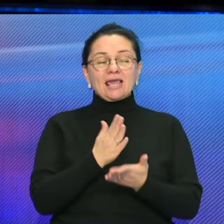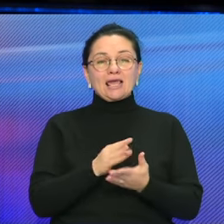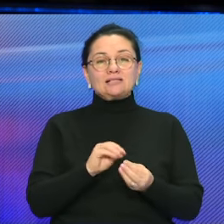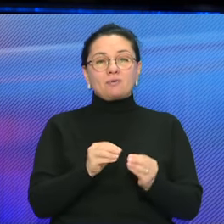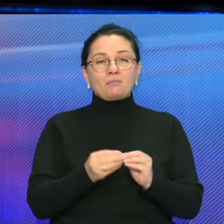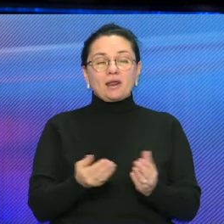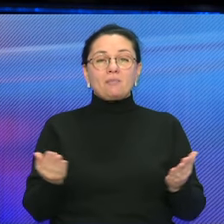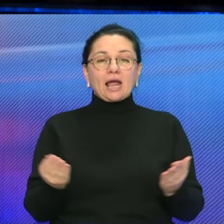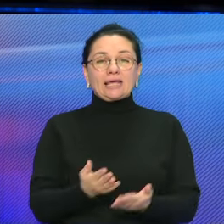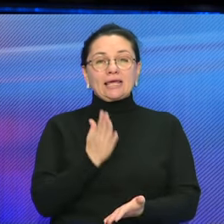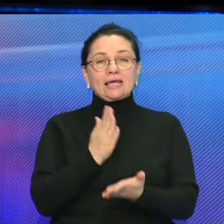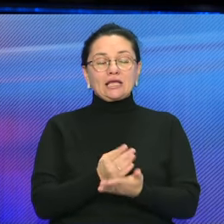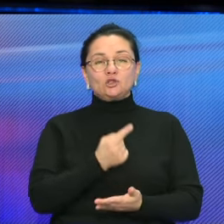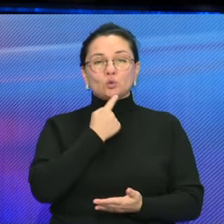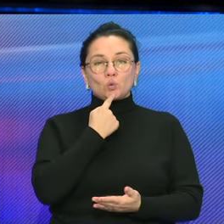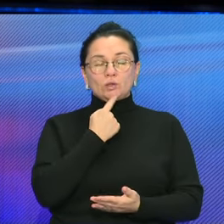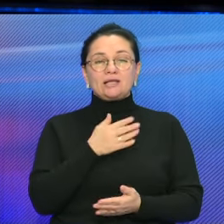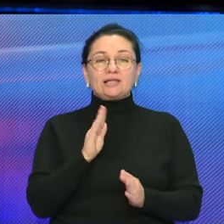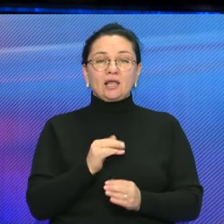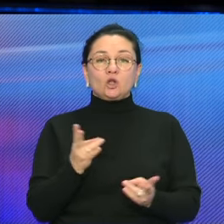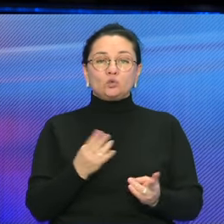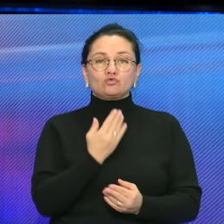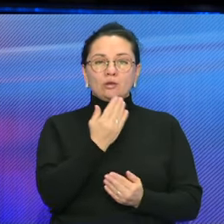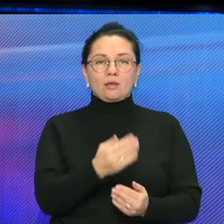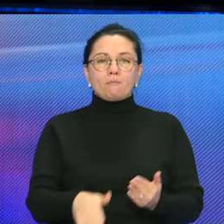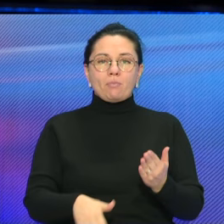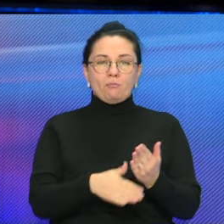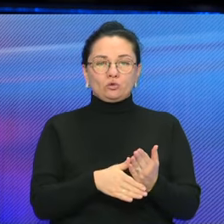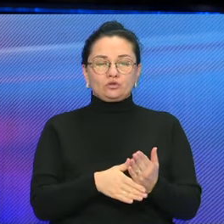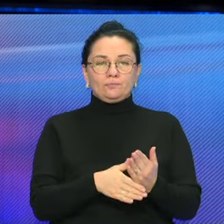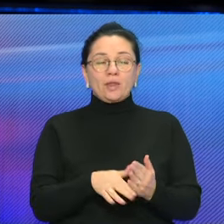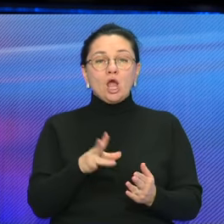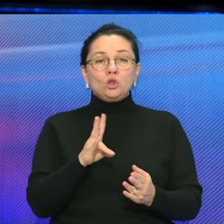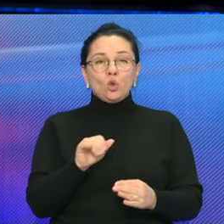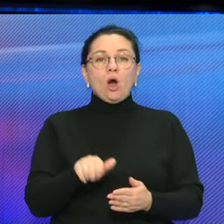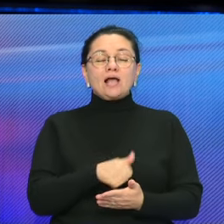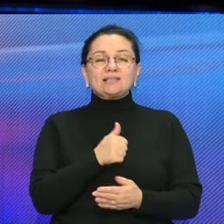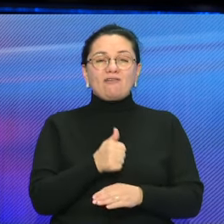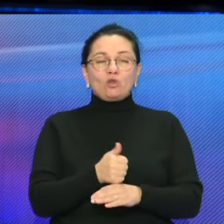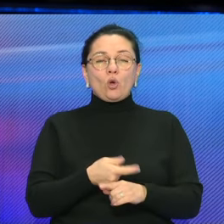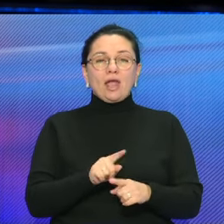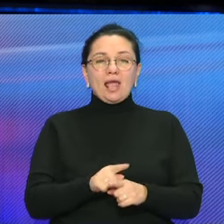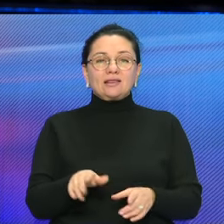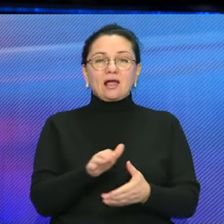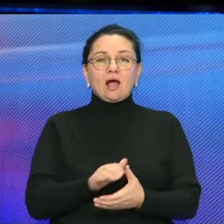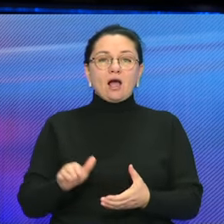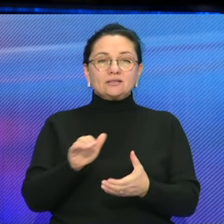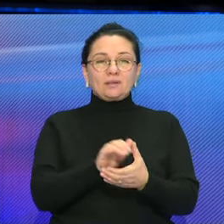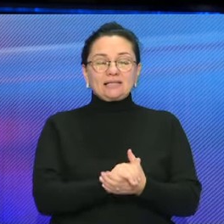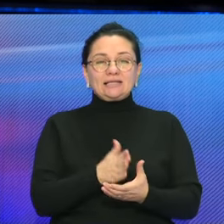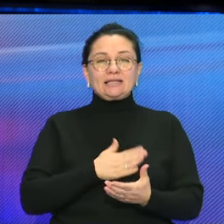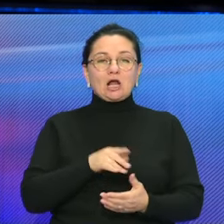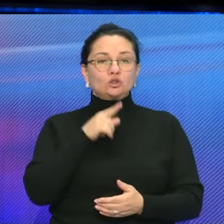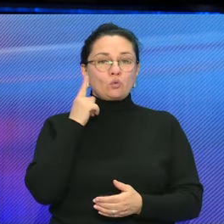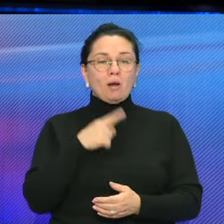и если есть такие, то им в этом помочь. Но основное – это сплотить нашу молодежь, чтобы